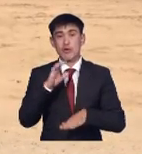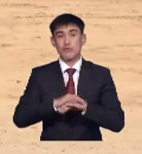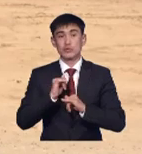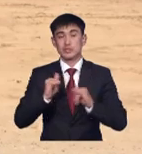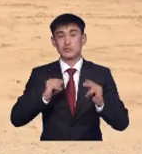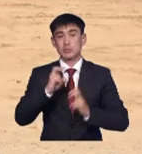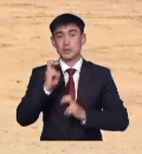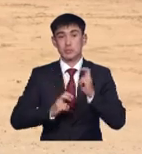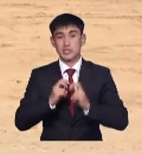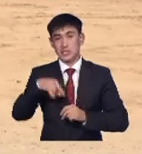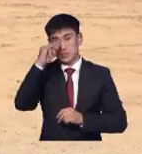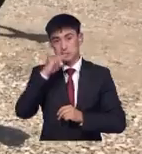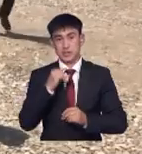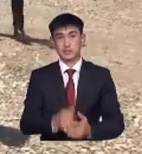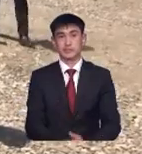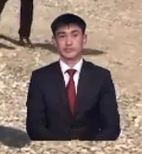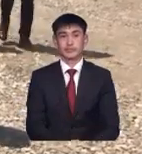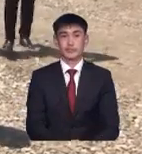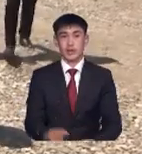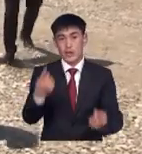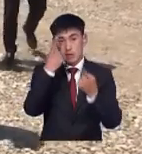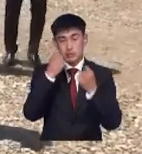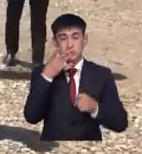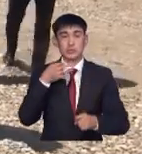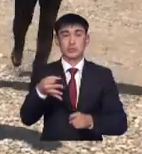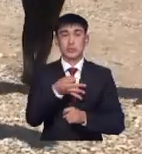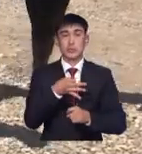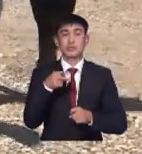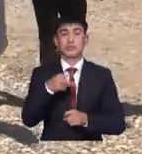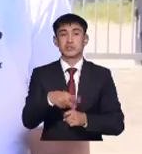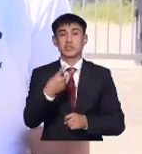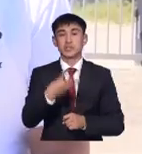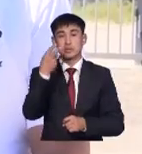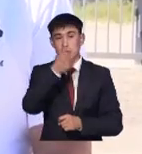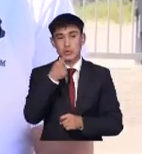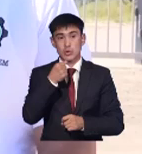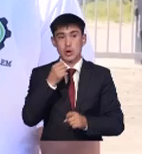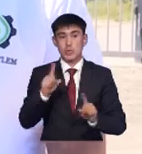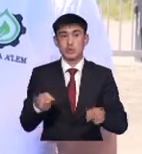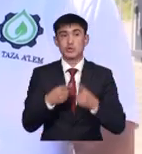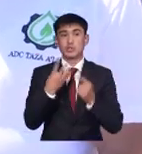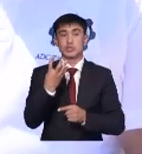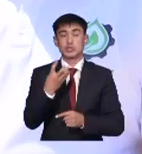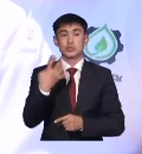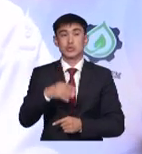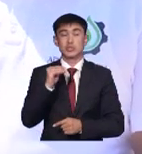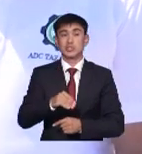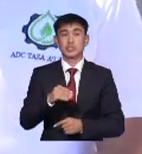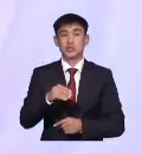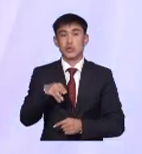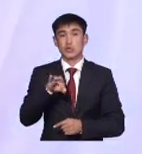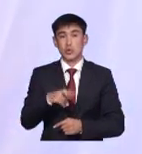развития промышленности Казахстана в Алматинской области в 2023 году образовано 440.000 тонн